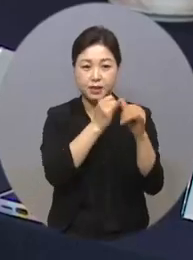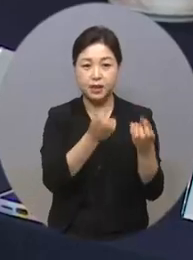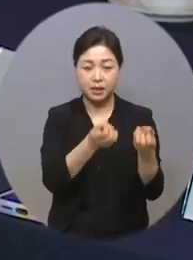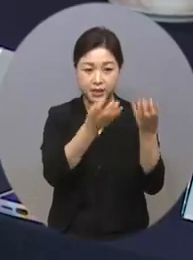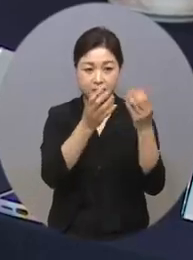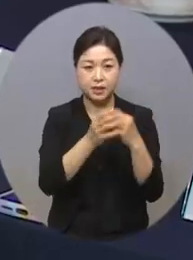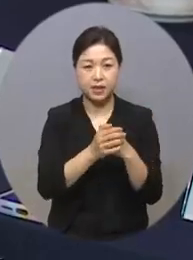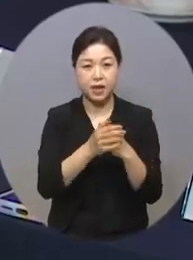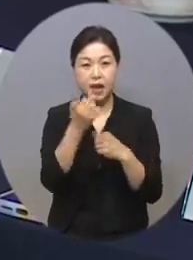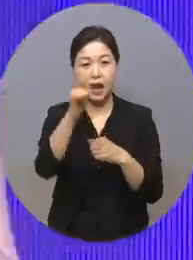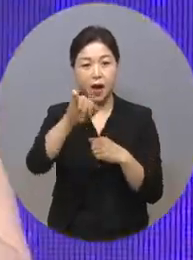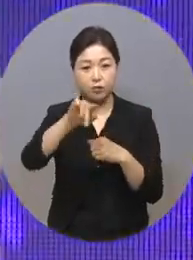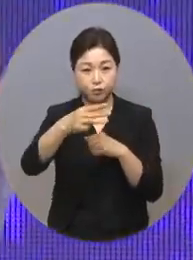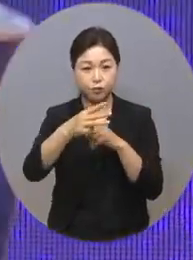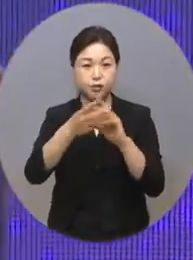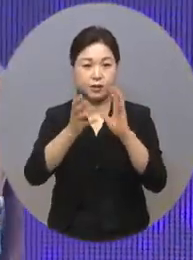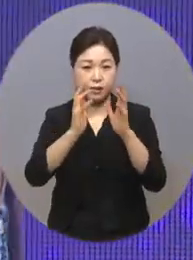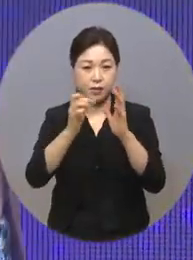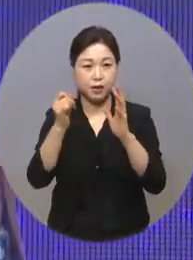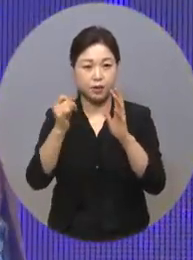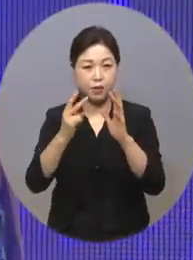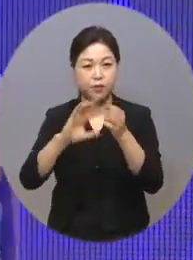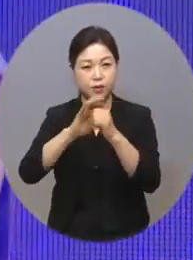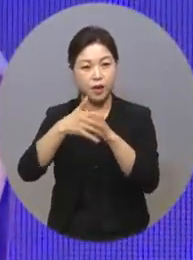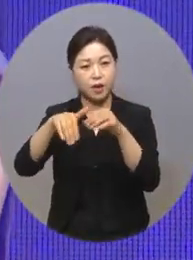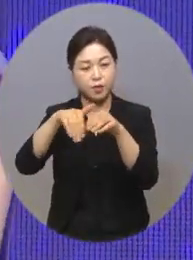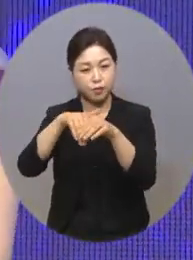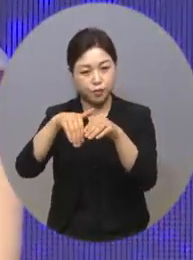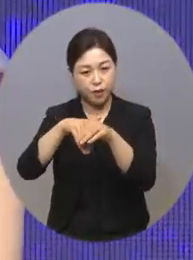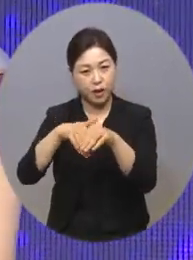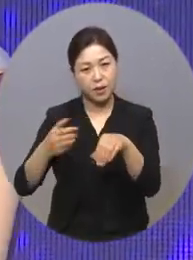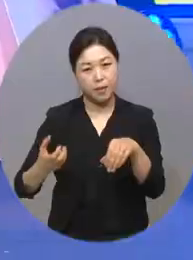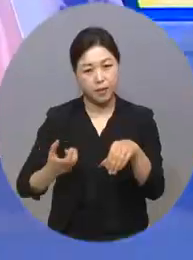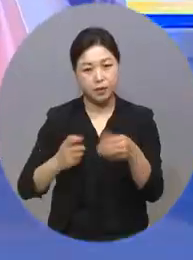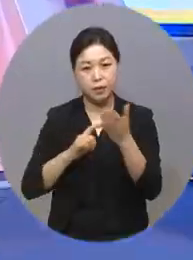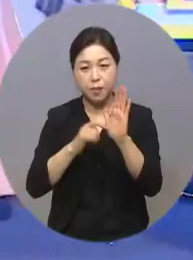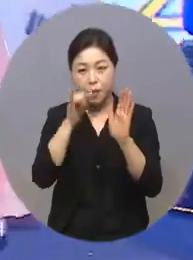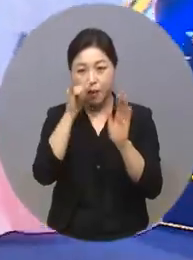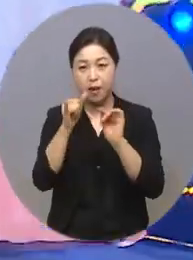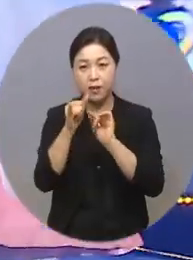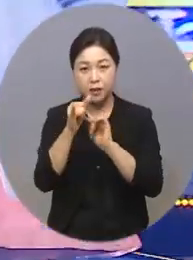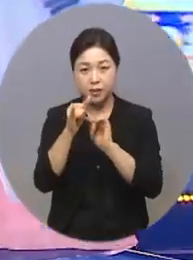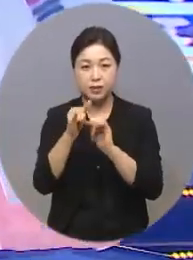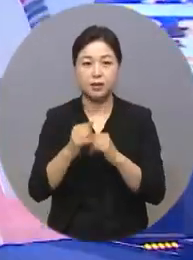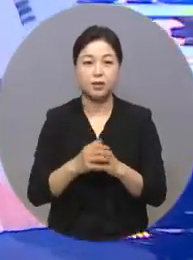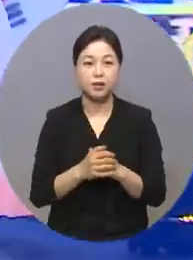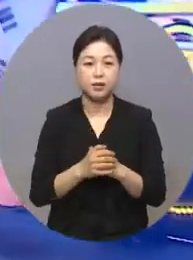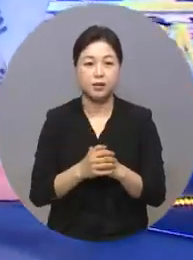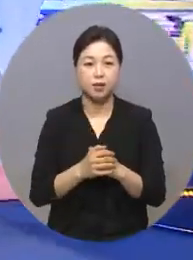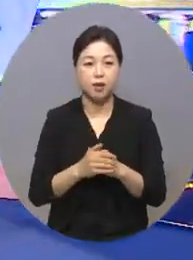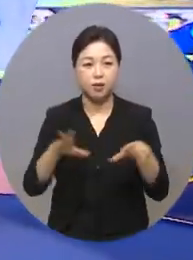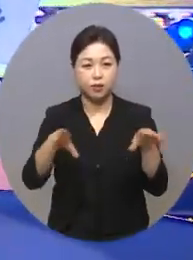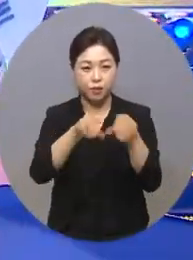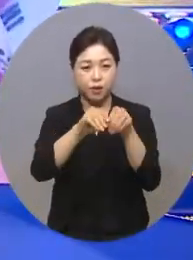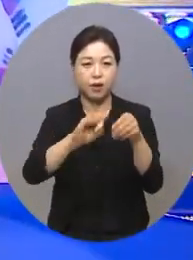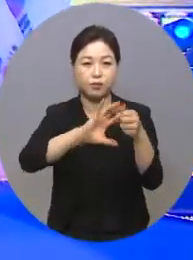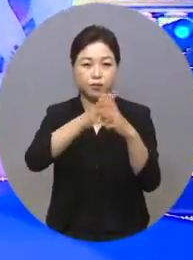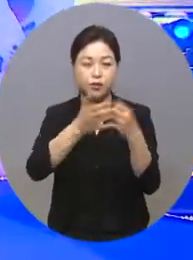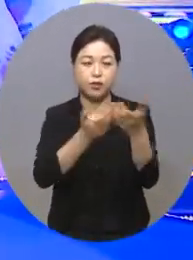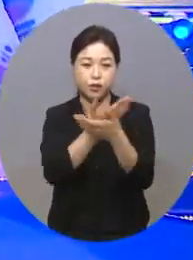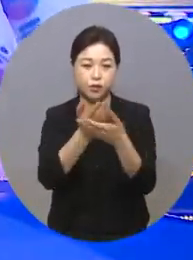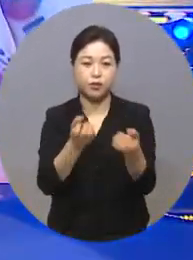세미나, 세계문화, 패션, 갈라쇼 등 다채로운 문화예술 공연을 통해 종합 국제교류 축제의 장이